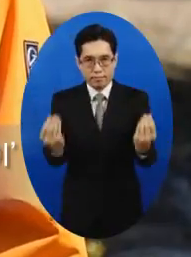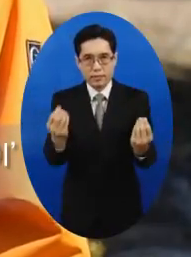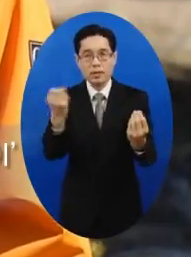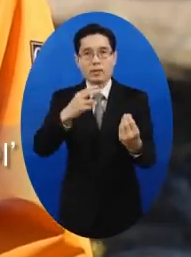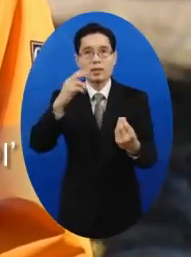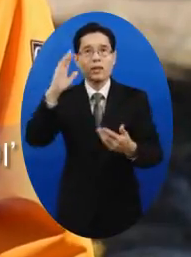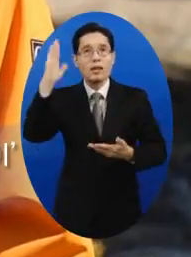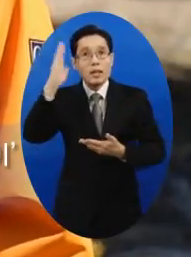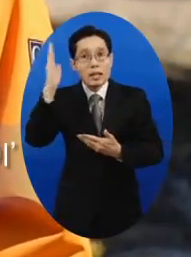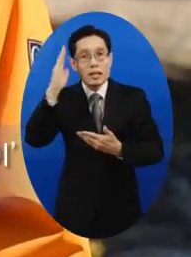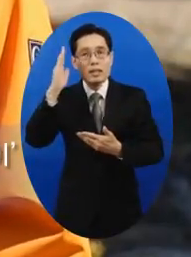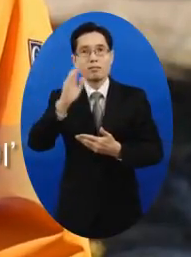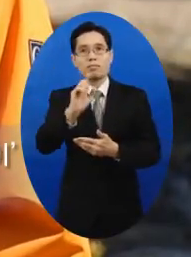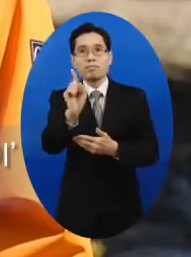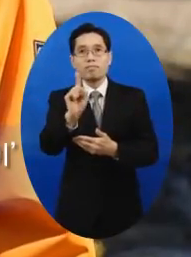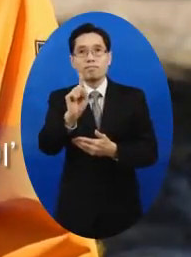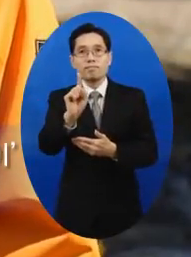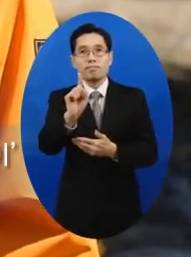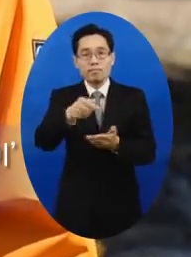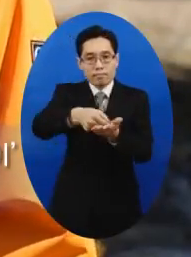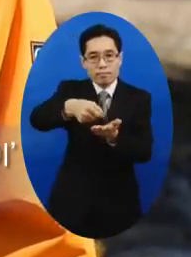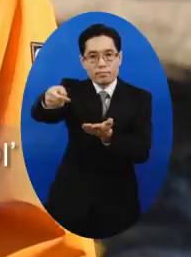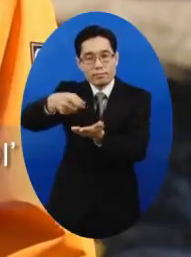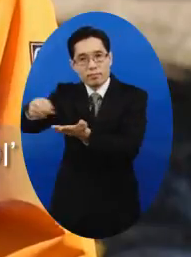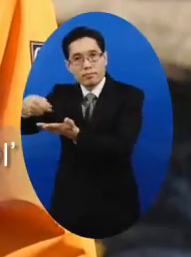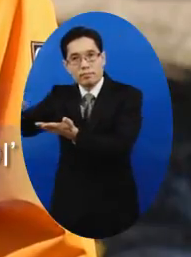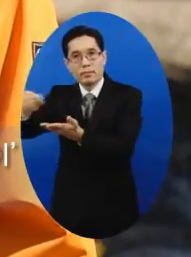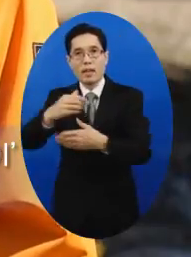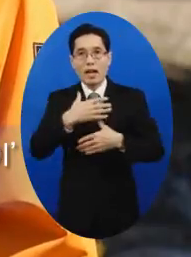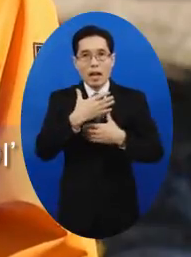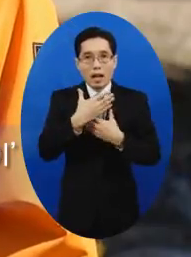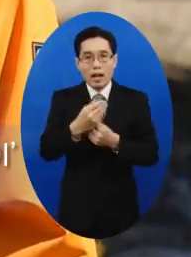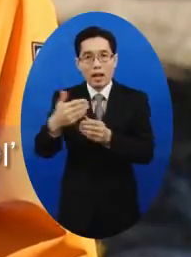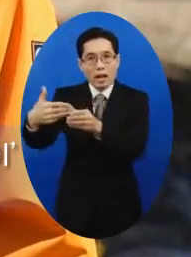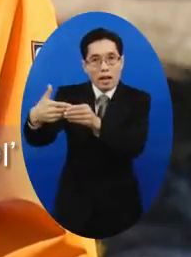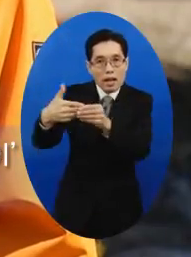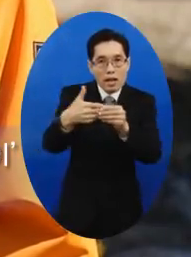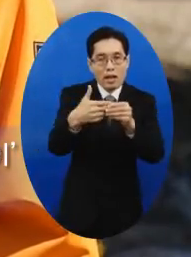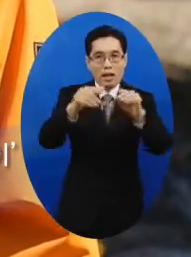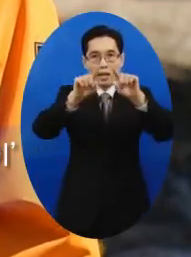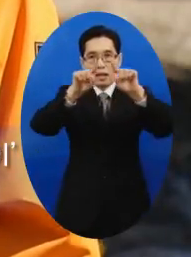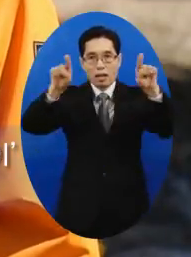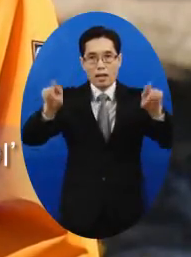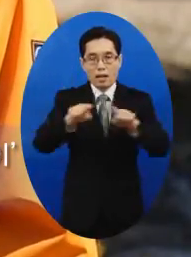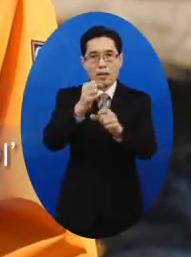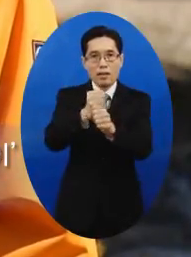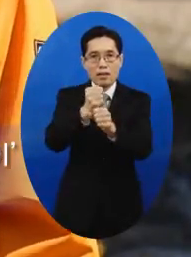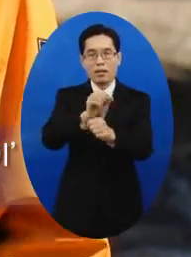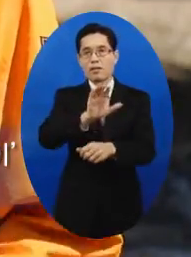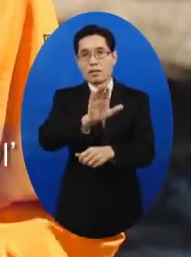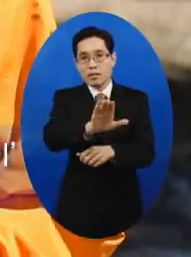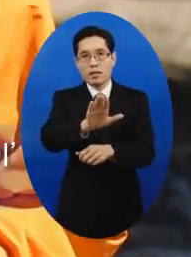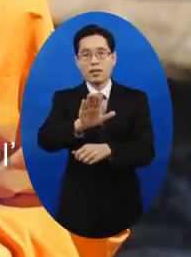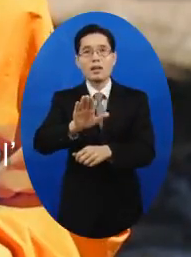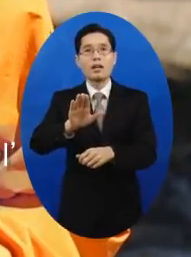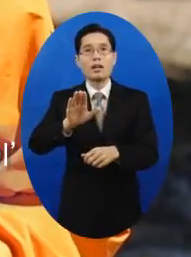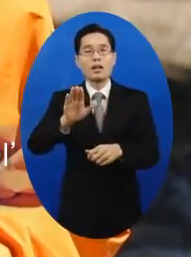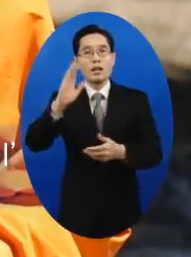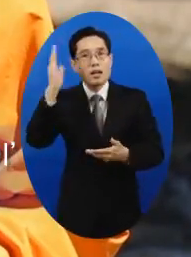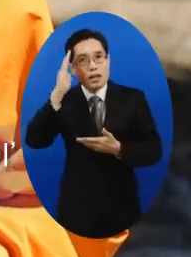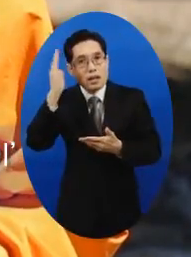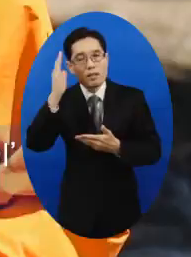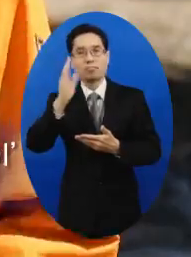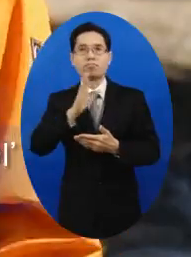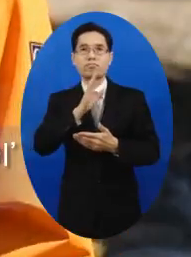그리고 학생들에게 회부할 안전 길라잡이 거 개발을 해서 학생들이 쉽게 앉은